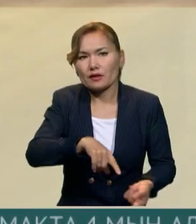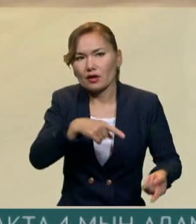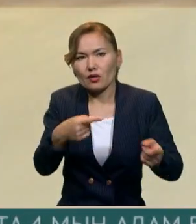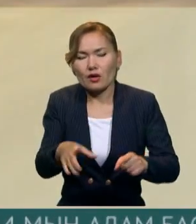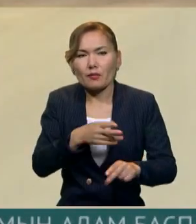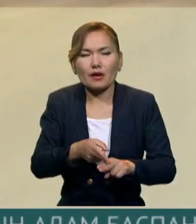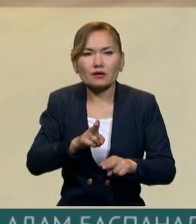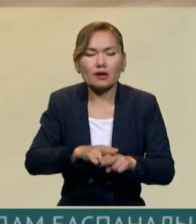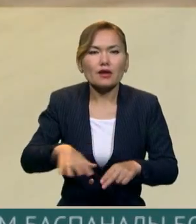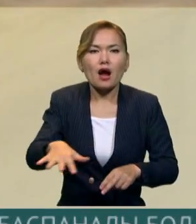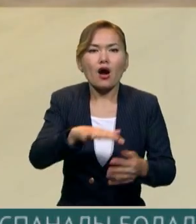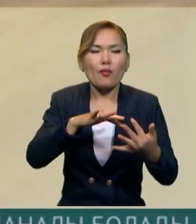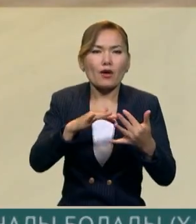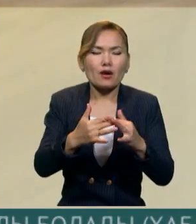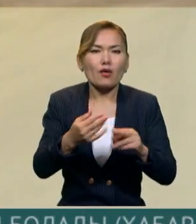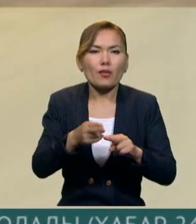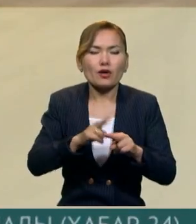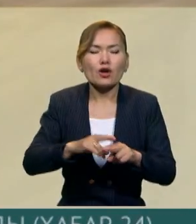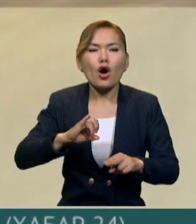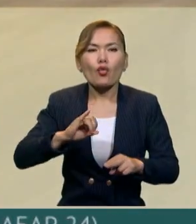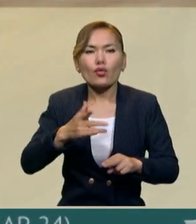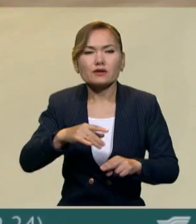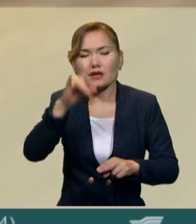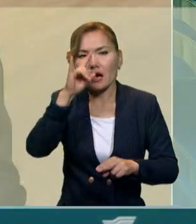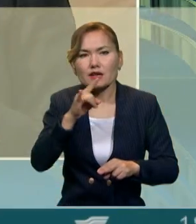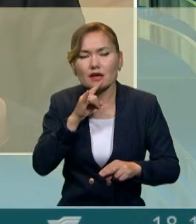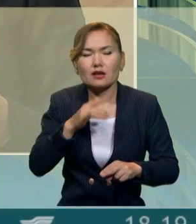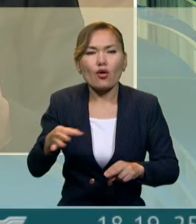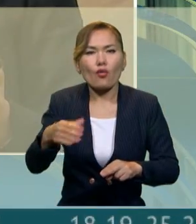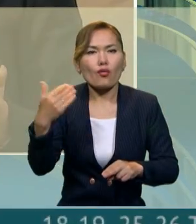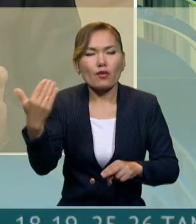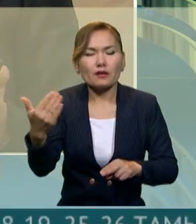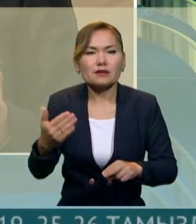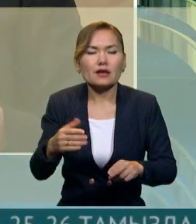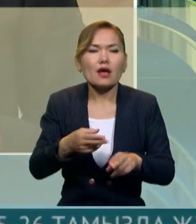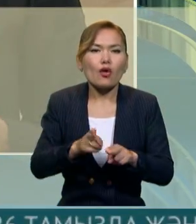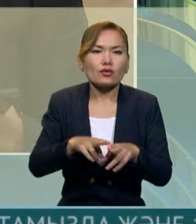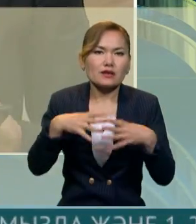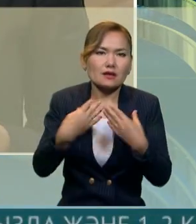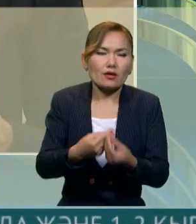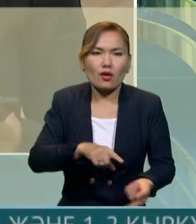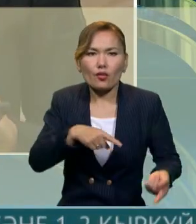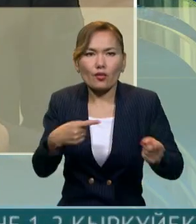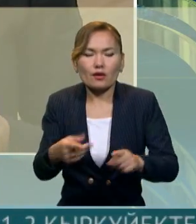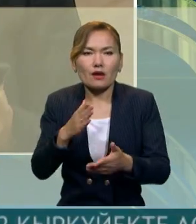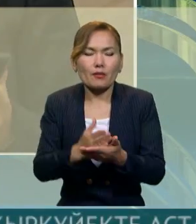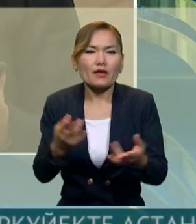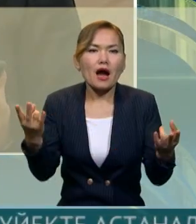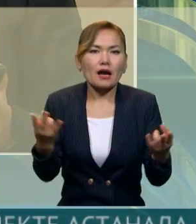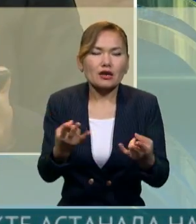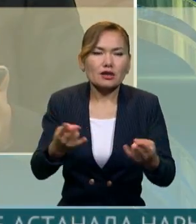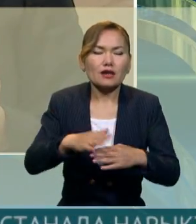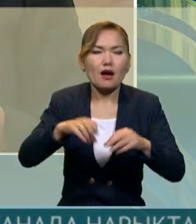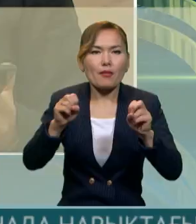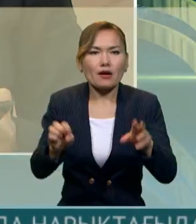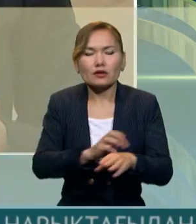жылы Ильичевка ауылына оңтүстіктен 14 отбасы көшіп келген. Елімізде жұмыс күші тапшы өңірлерді қажетті мамандармен